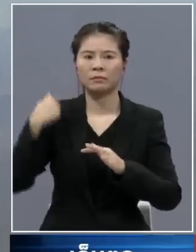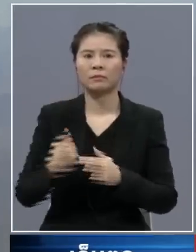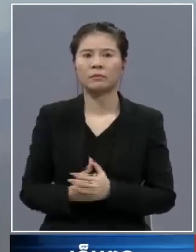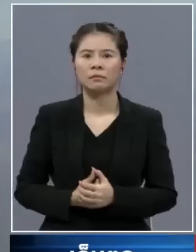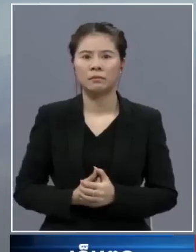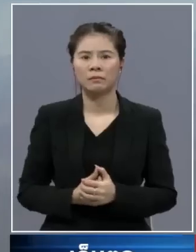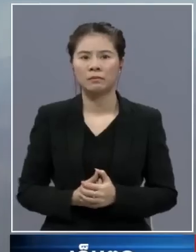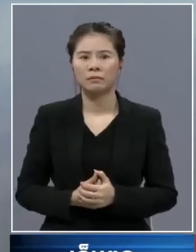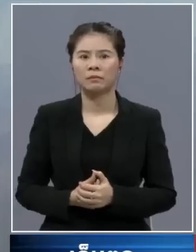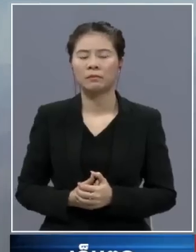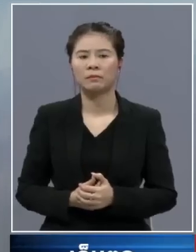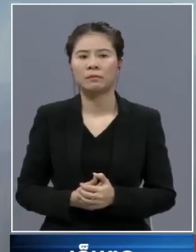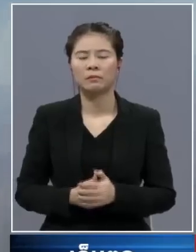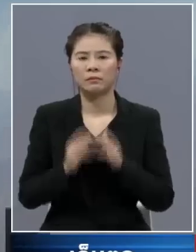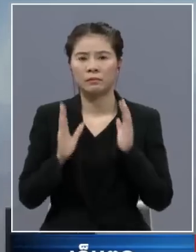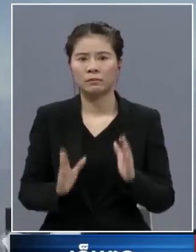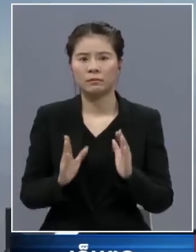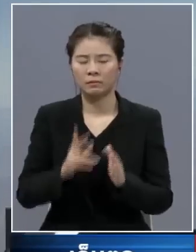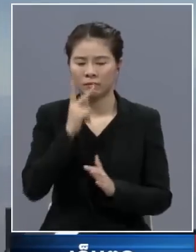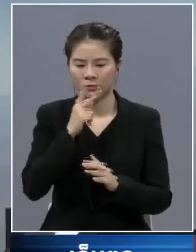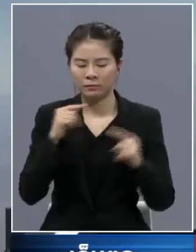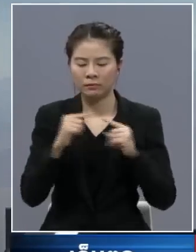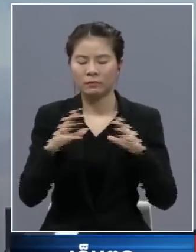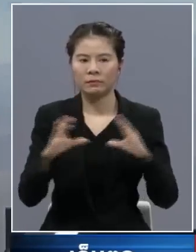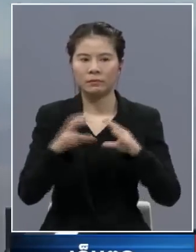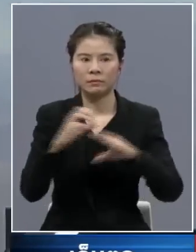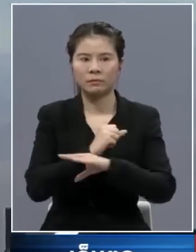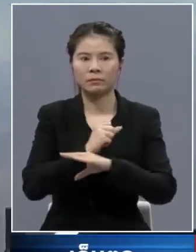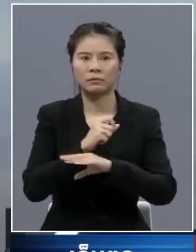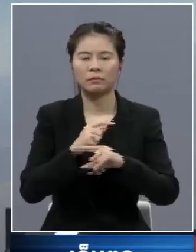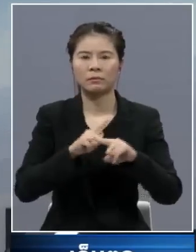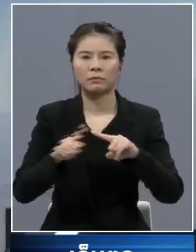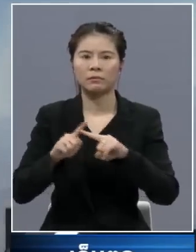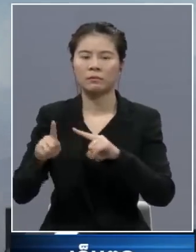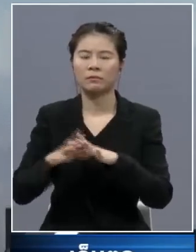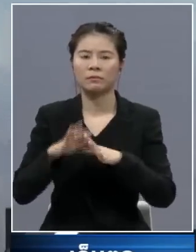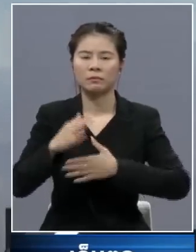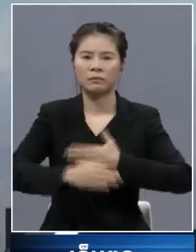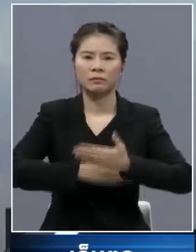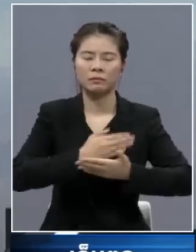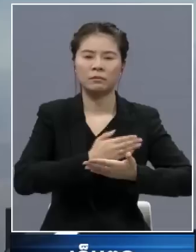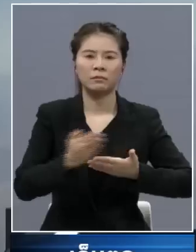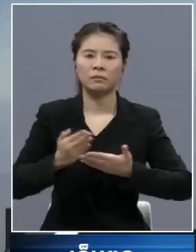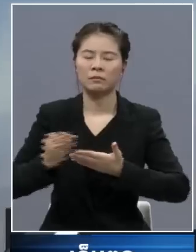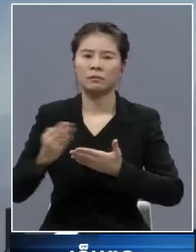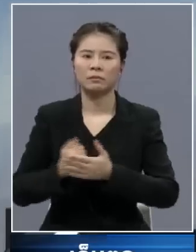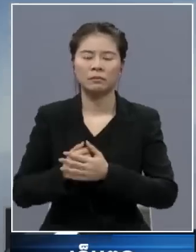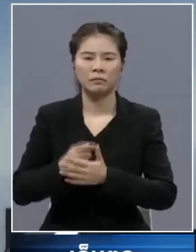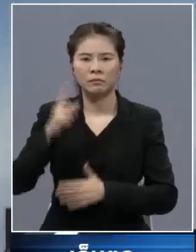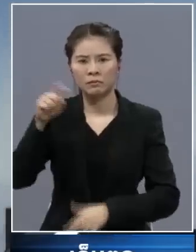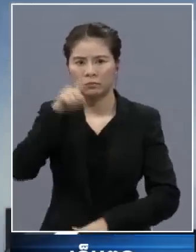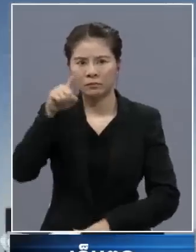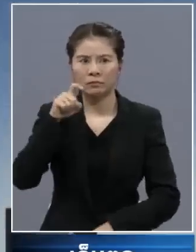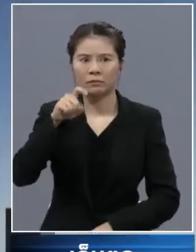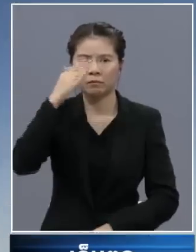ประเด็นนะคนที่ติดตามเรื่องของการเมืองระหว่างประเทศเรื่องของการติดต่อซื้อขายอาวุธยุทโธปกรณ์เนี่ยก็ตั้งข้อสงสัยว่าทำ